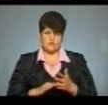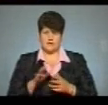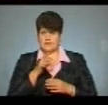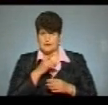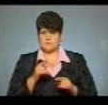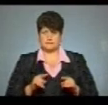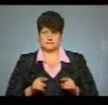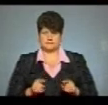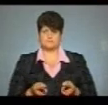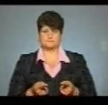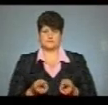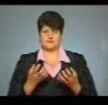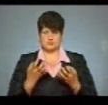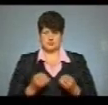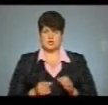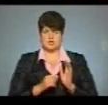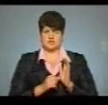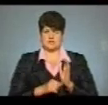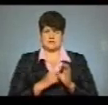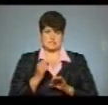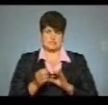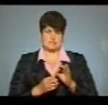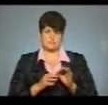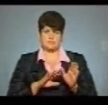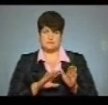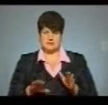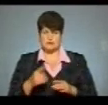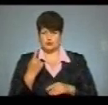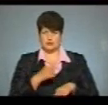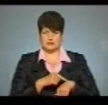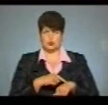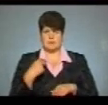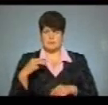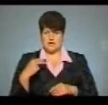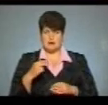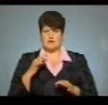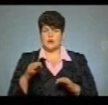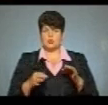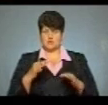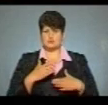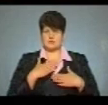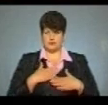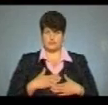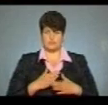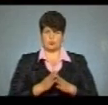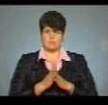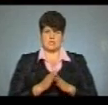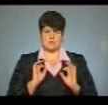терміну тримання під вартою ще на 60 діб. Після майже годинної перерви суд задовольнив клопотання прокурора.